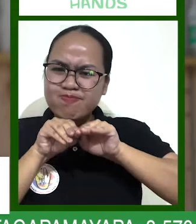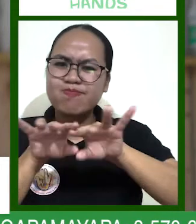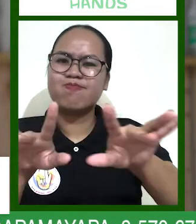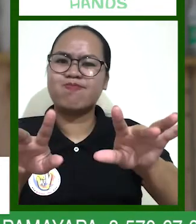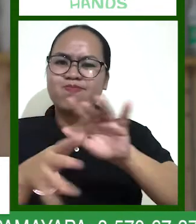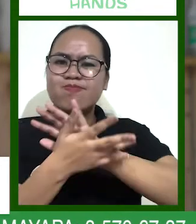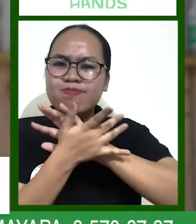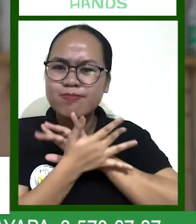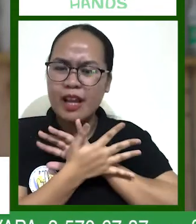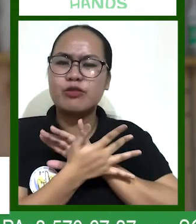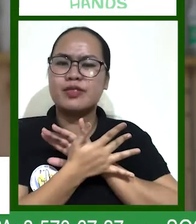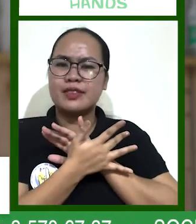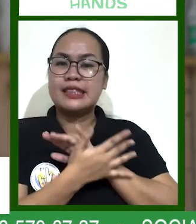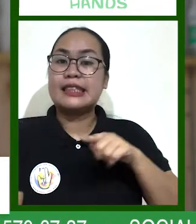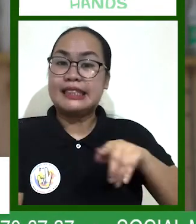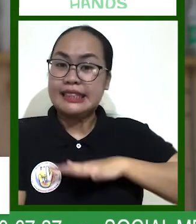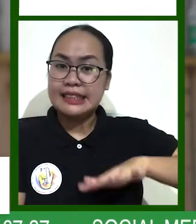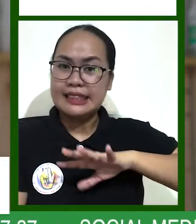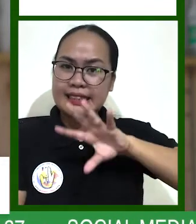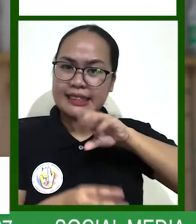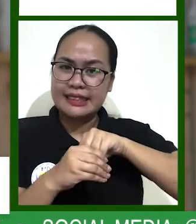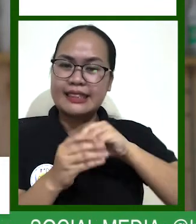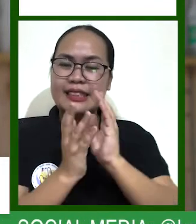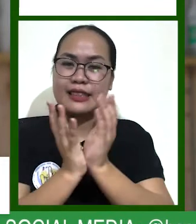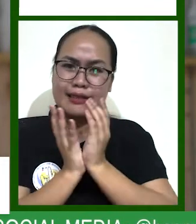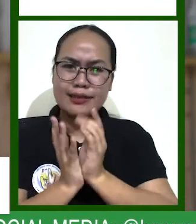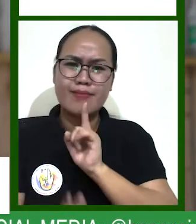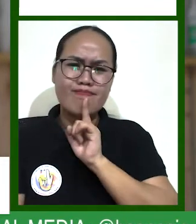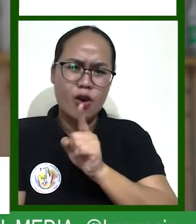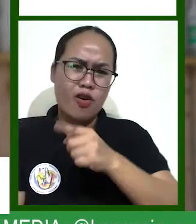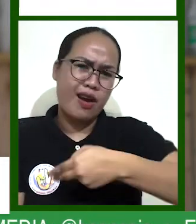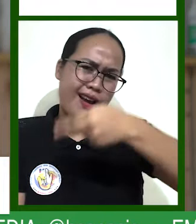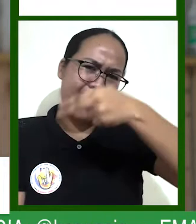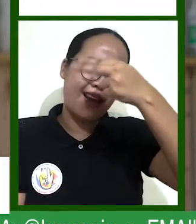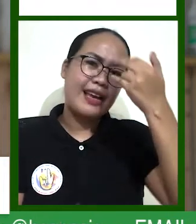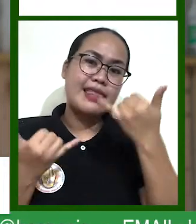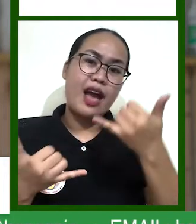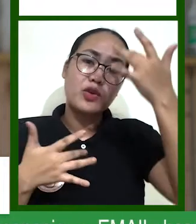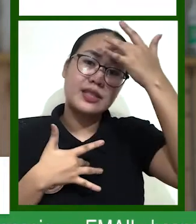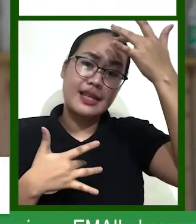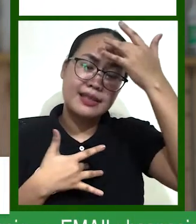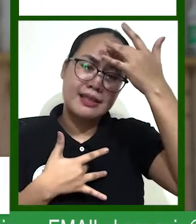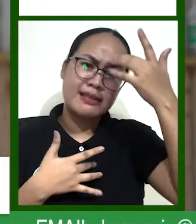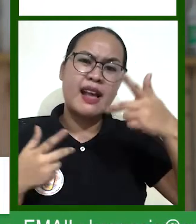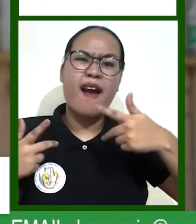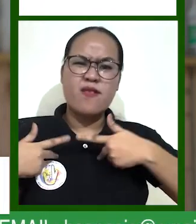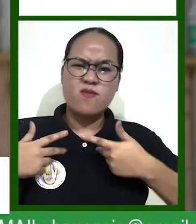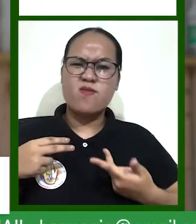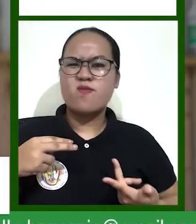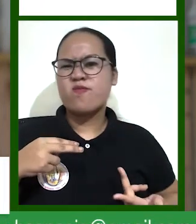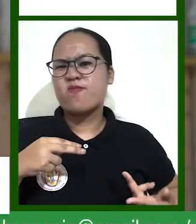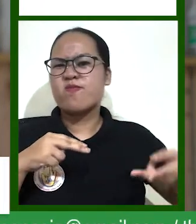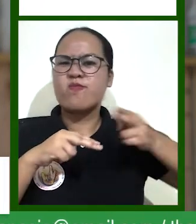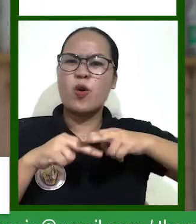ng COVID-19 dito po sa ating komunidad. No, totoo po, tumataas ang mga cases, mayroong pong spike.